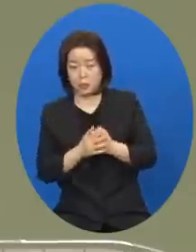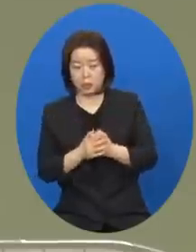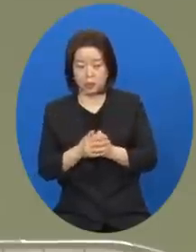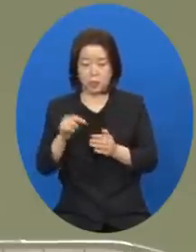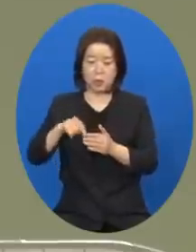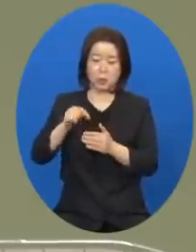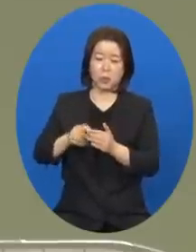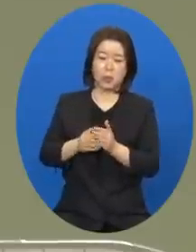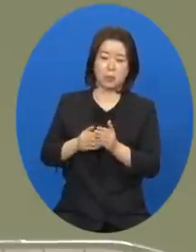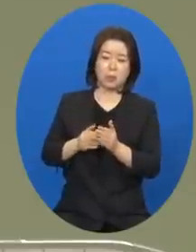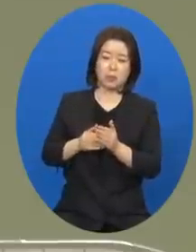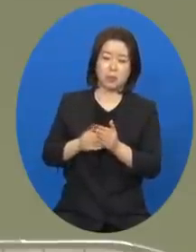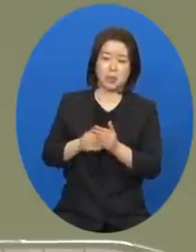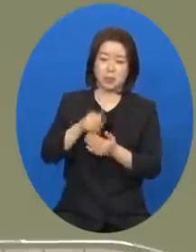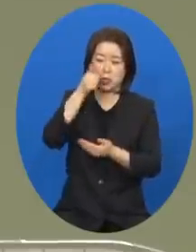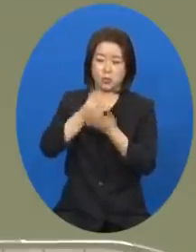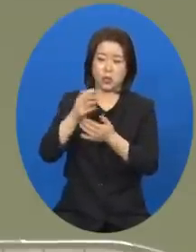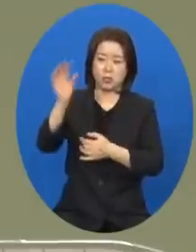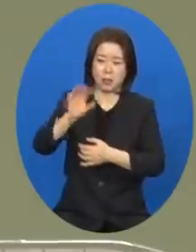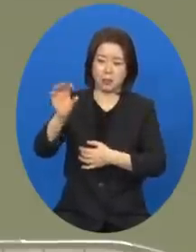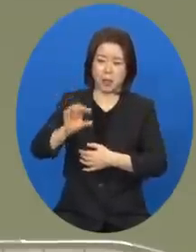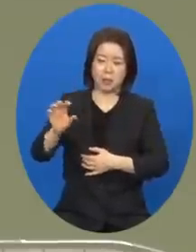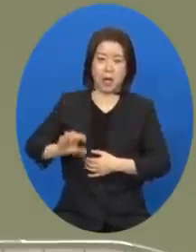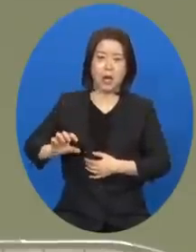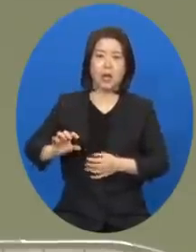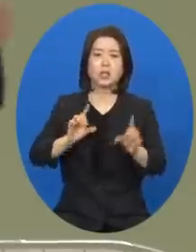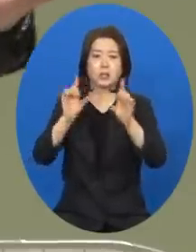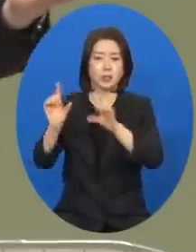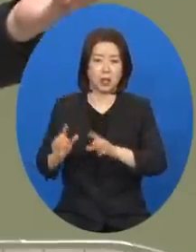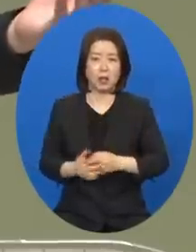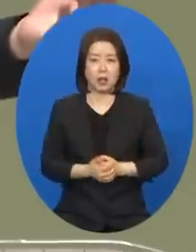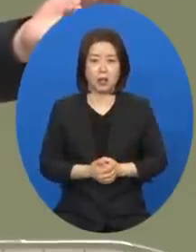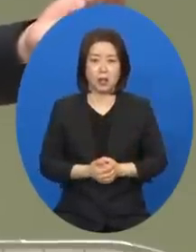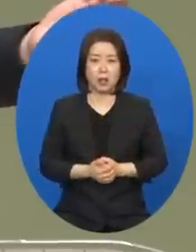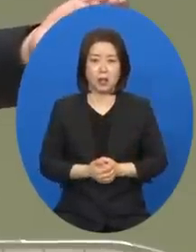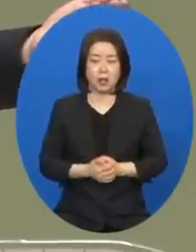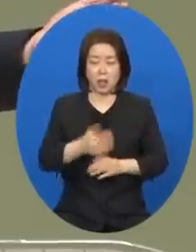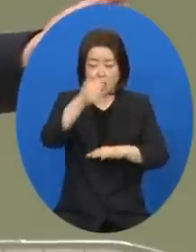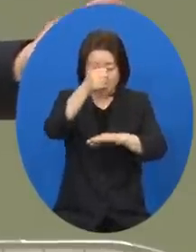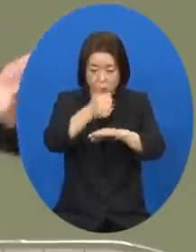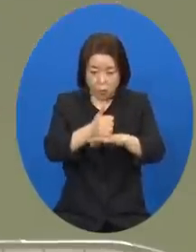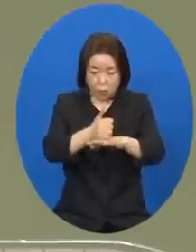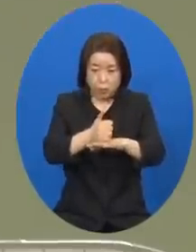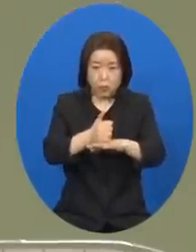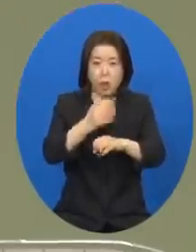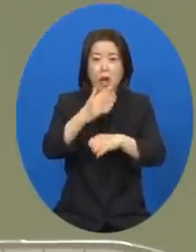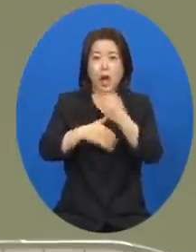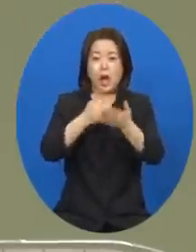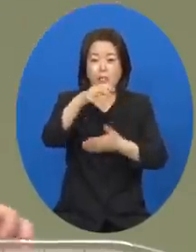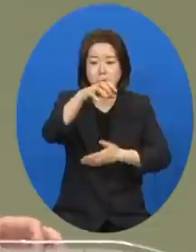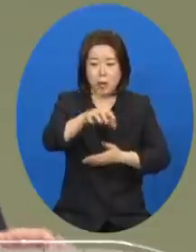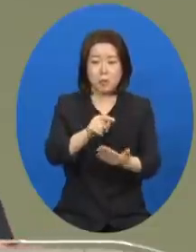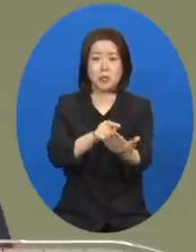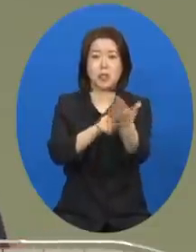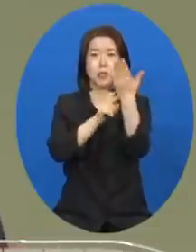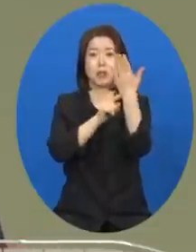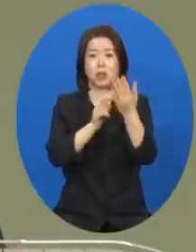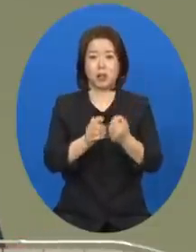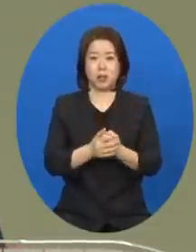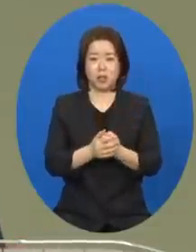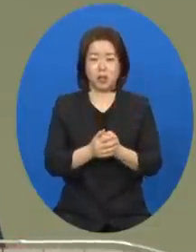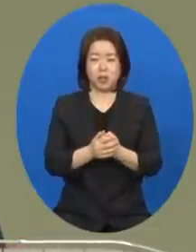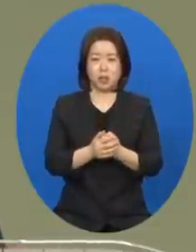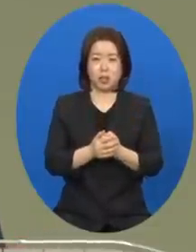또 그런 죄를 반복해요. 결국 하나님 앞에 갈 때 드러나요. 물론 마귀가